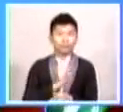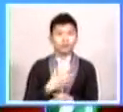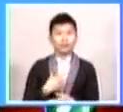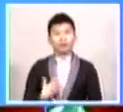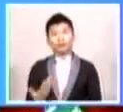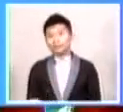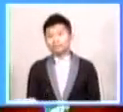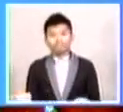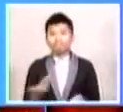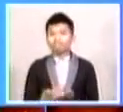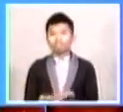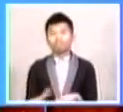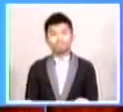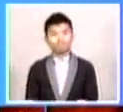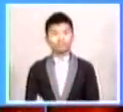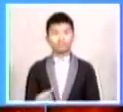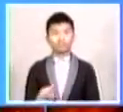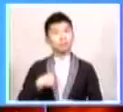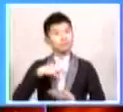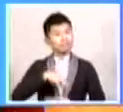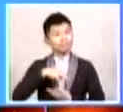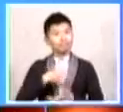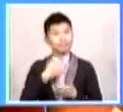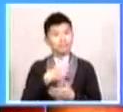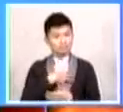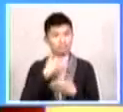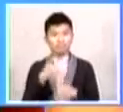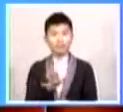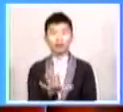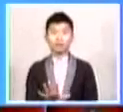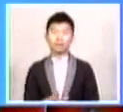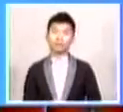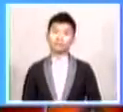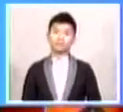心，甚至害怕过。